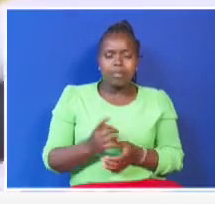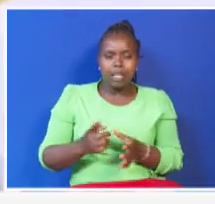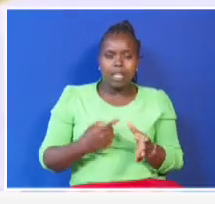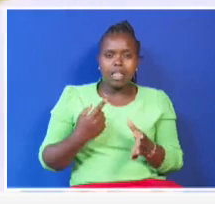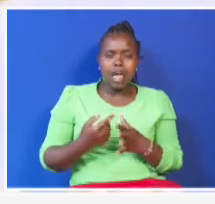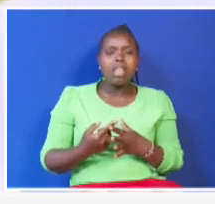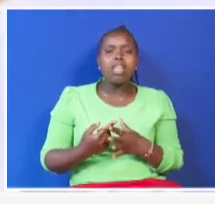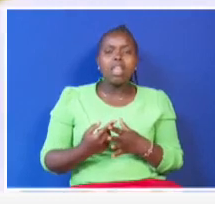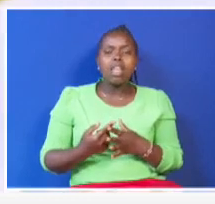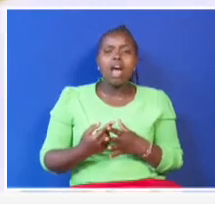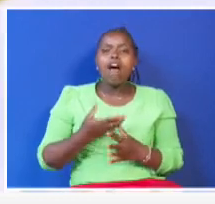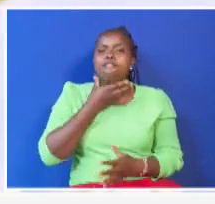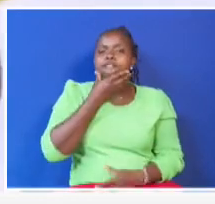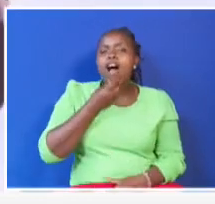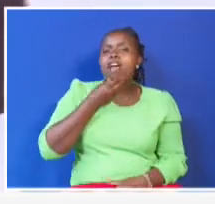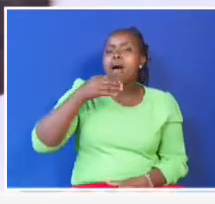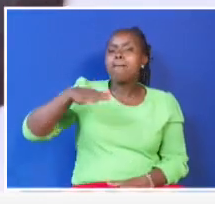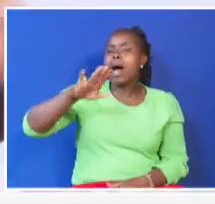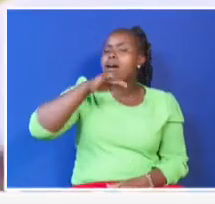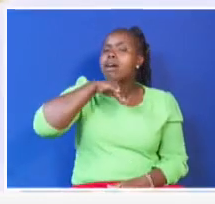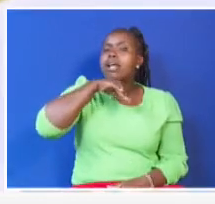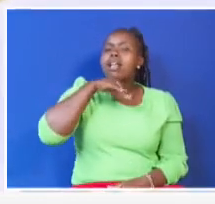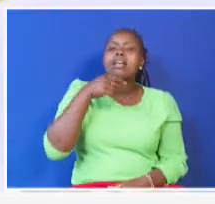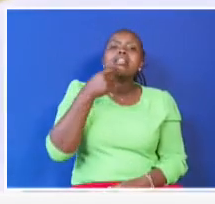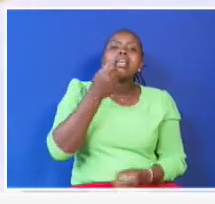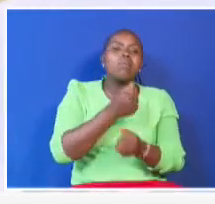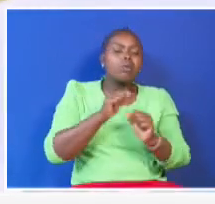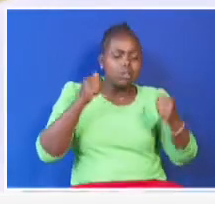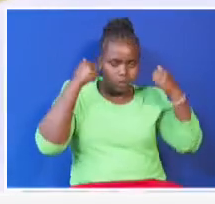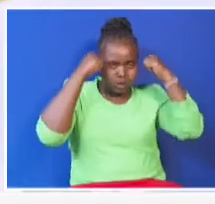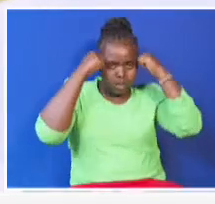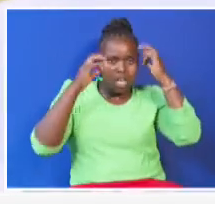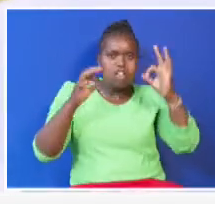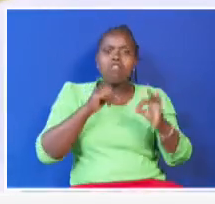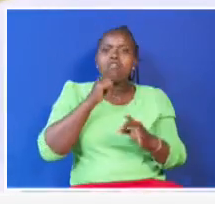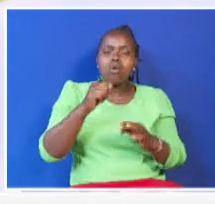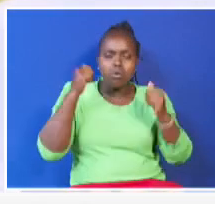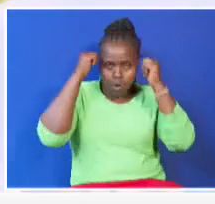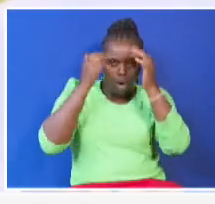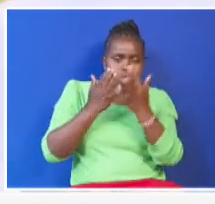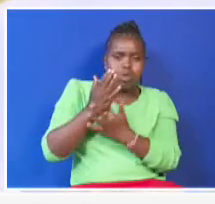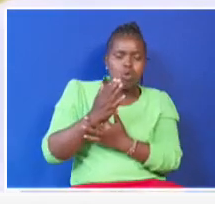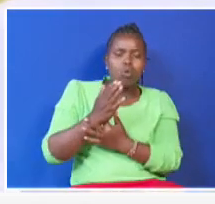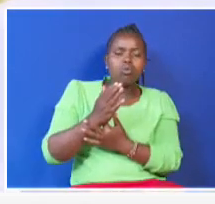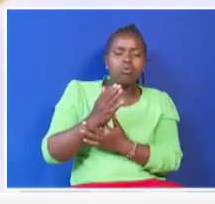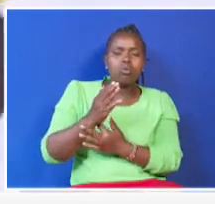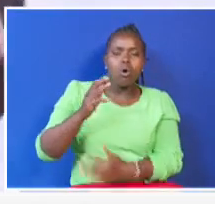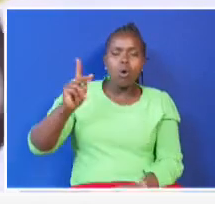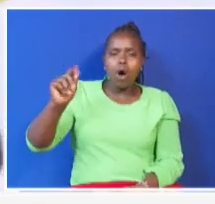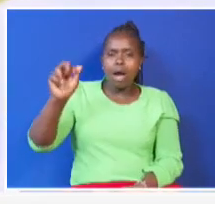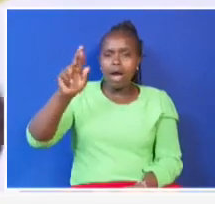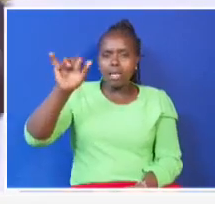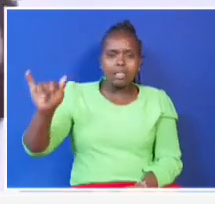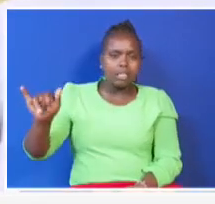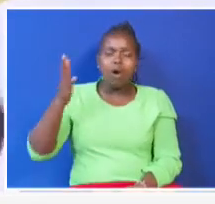Jaramogi Oginga Odinga hangeweza kusoma ikiwa kama hangekuwa mzungu mmoja anaitwa Kerry Francis hapo Maseno. Maana